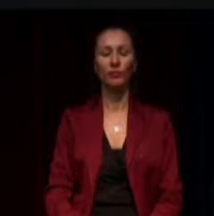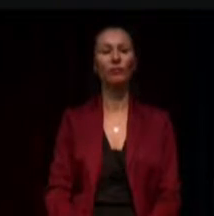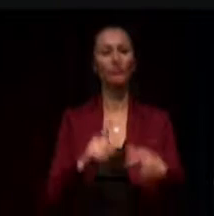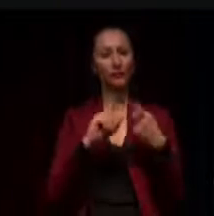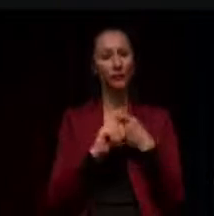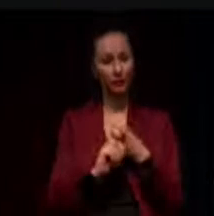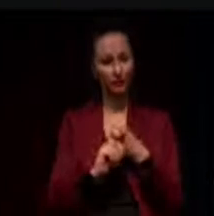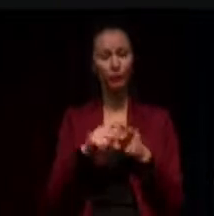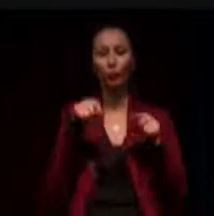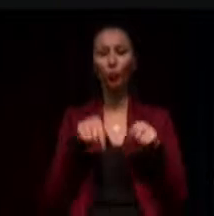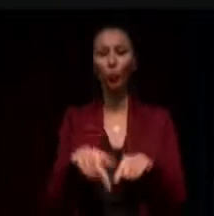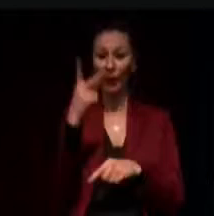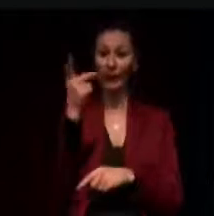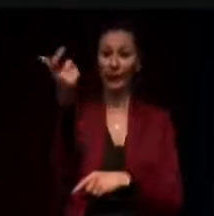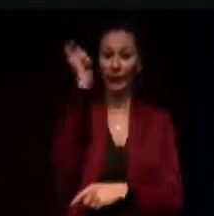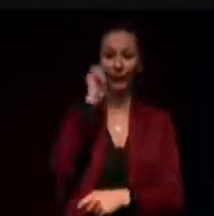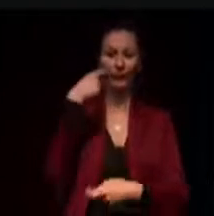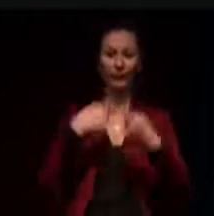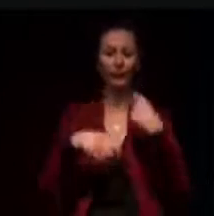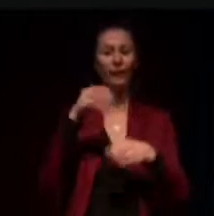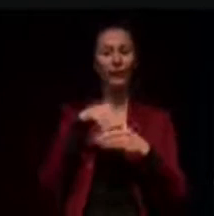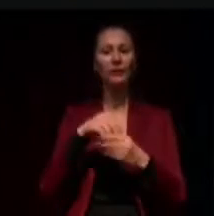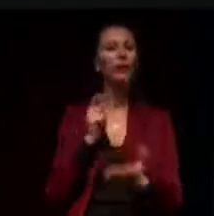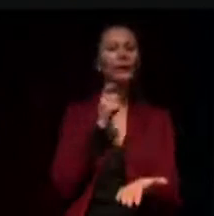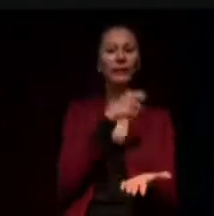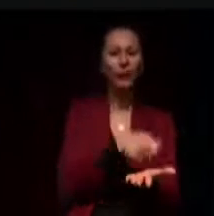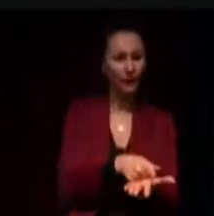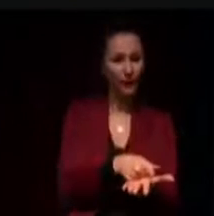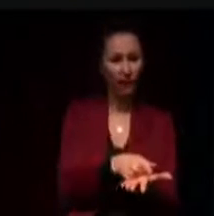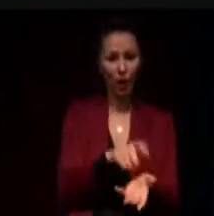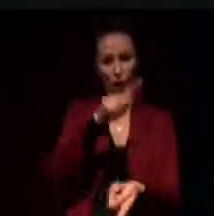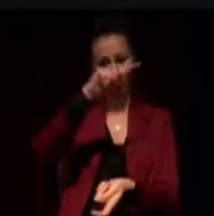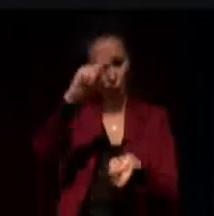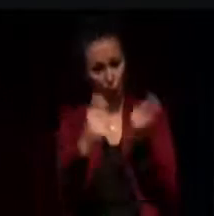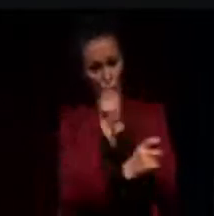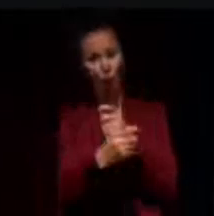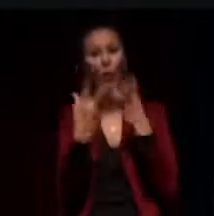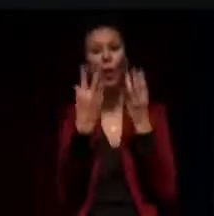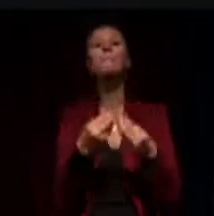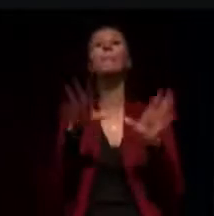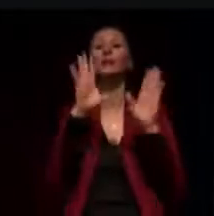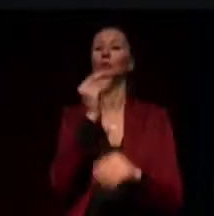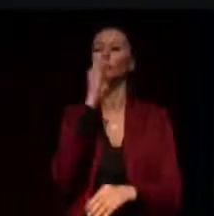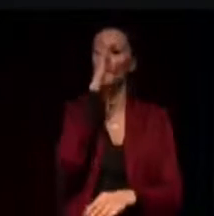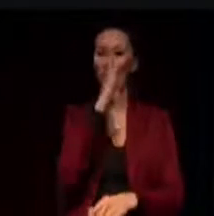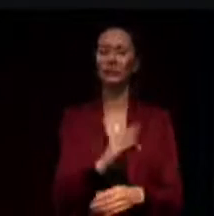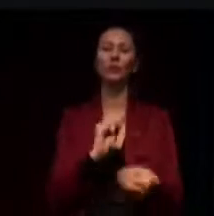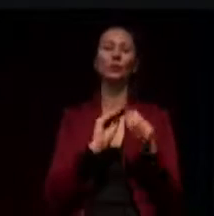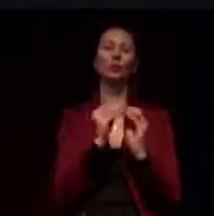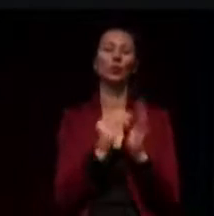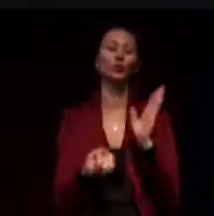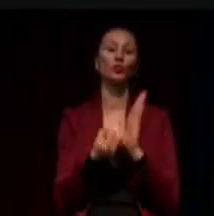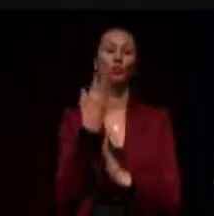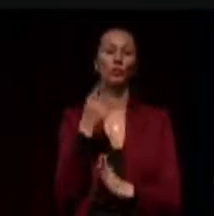Ve bu kredilerden elde ettiğiniz gelirleri de yatırıma dönüştürmezseniz o zaman ciddi bir sorun var